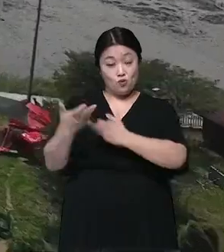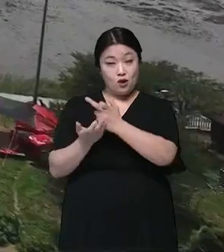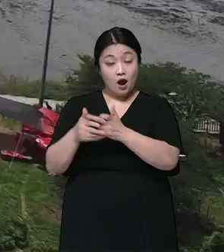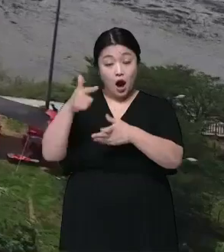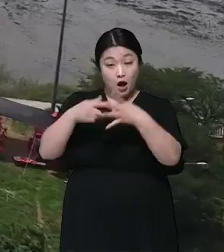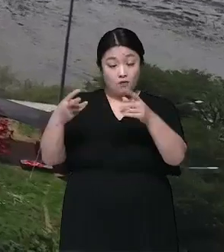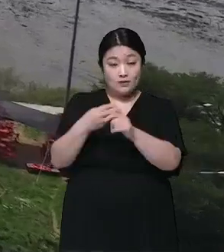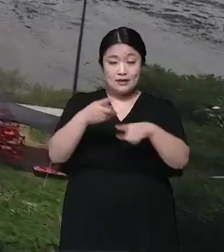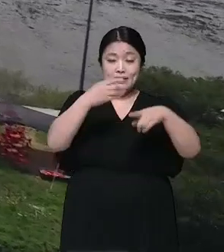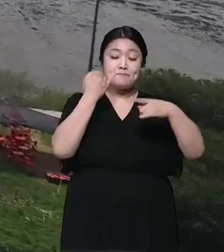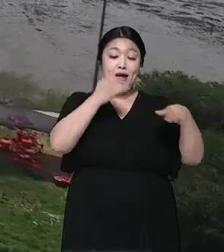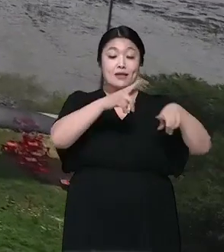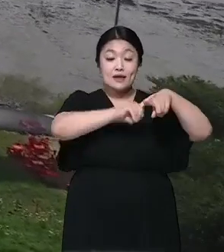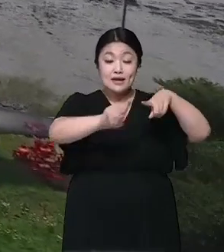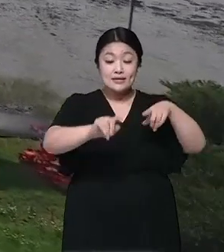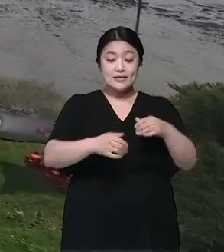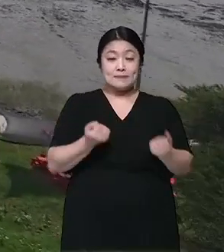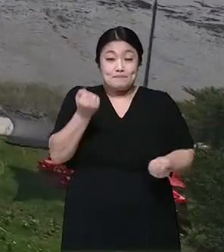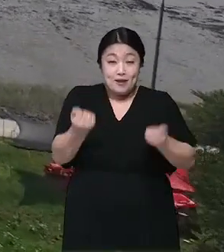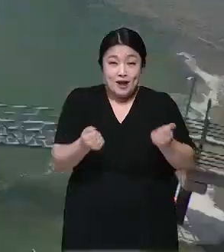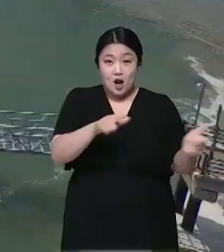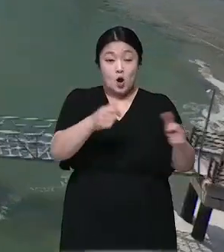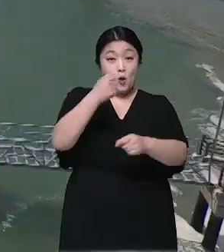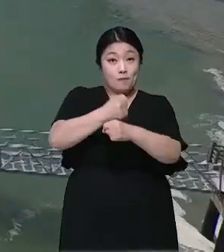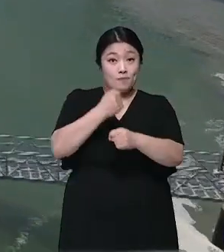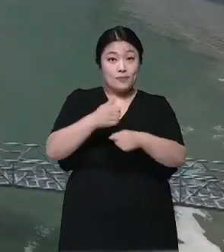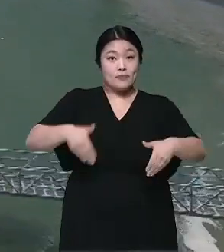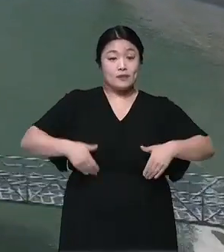강진군은 해상 케이블카와 스카이바이크를 조성해